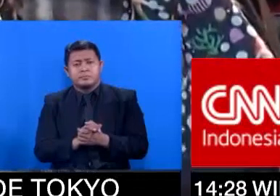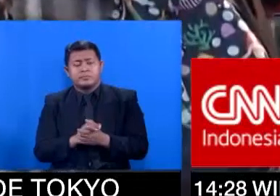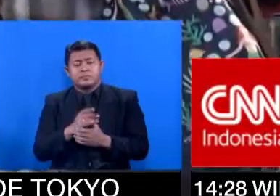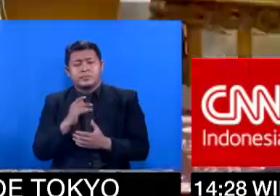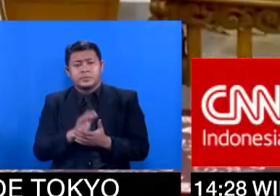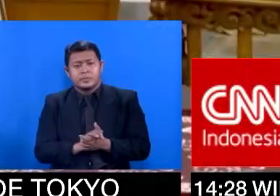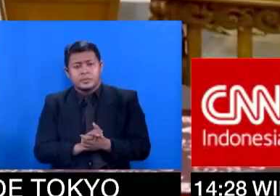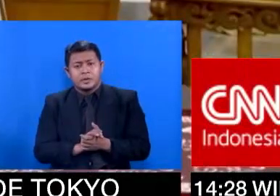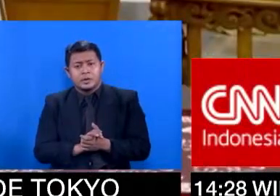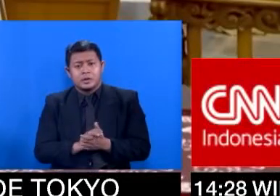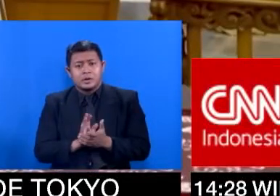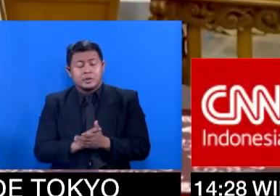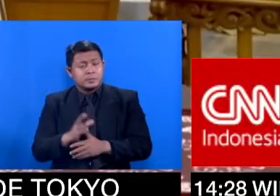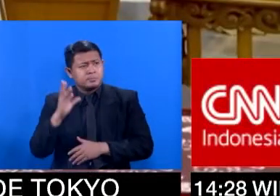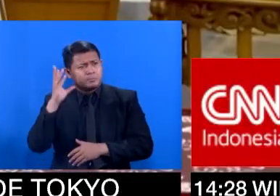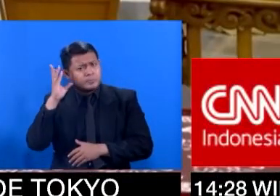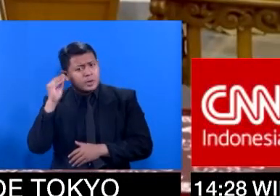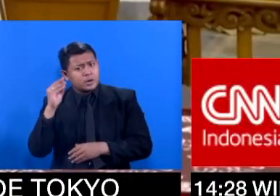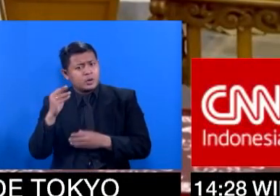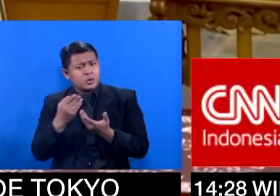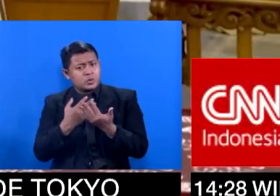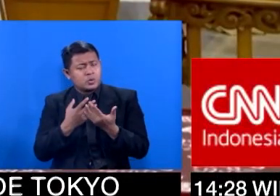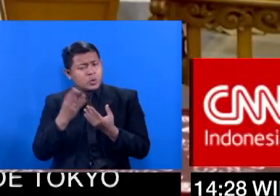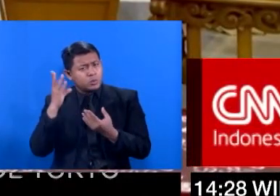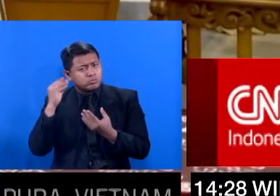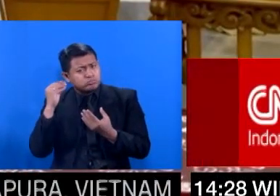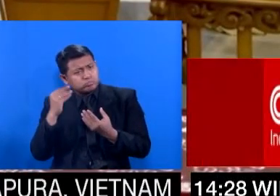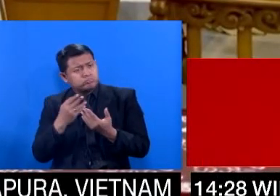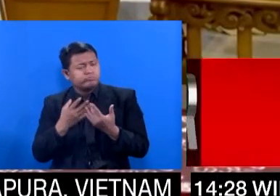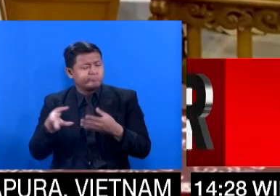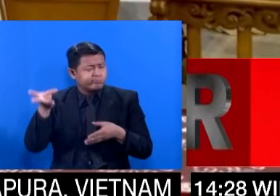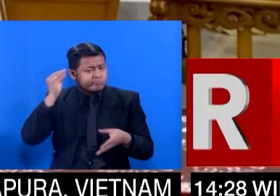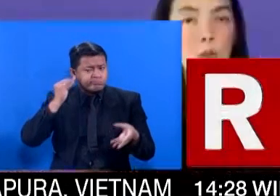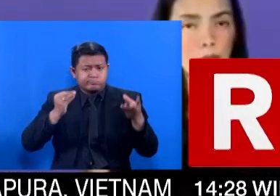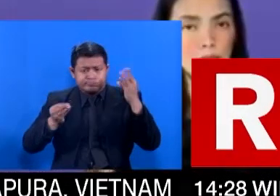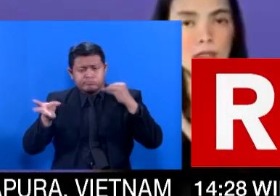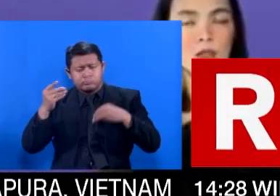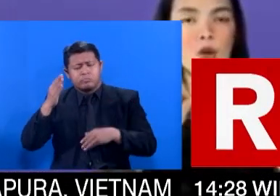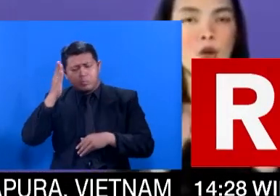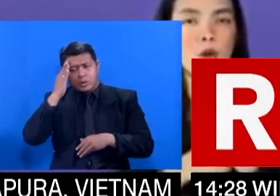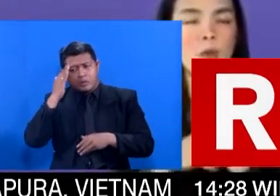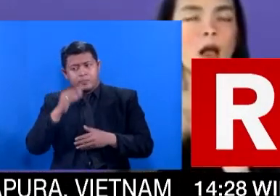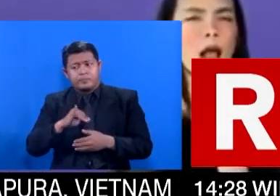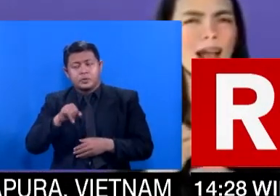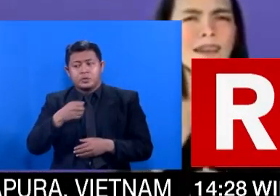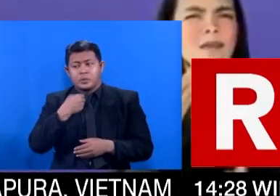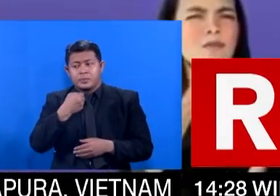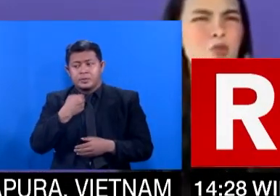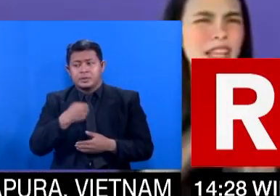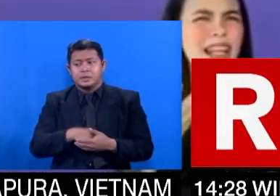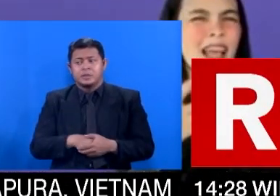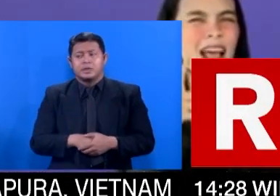dan juga mendengar suara-suara masyarakat yang terdampak dari PPKM. Juru bicara Satgas